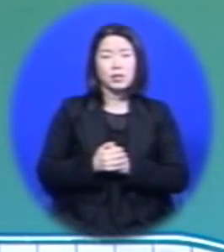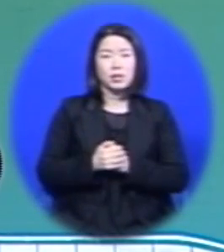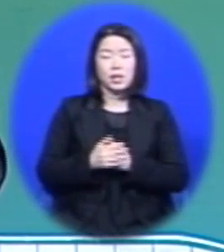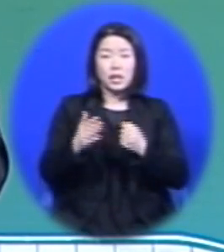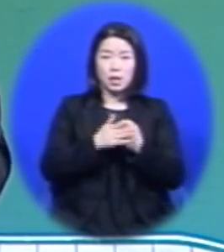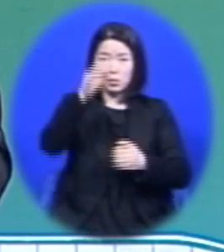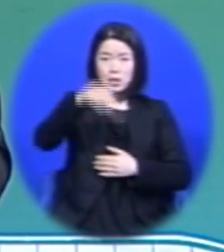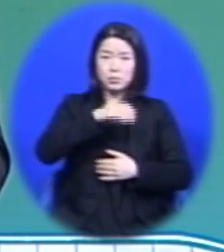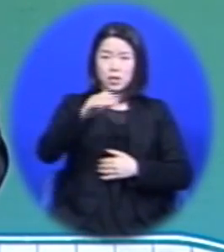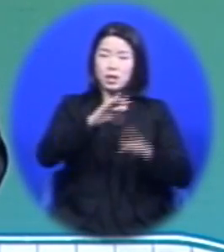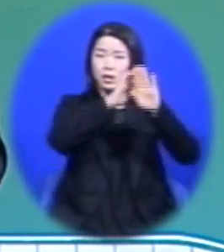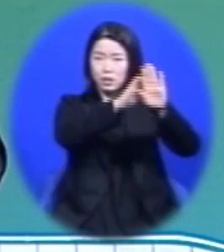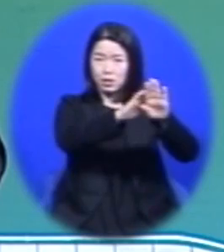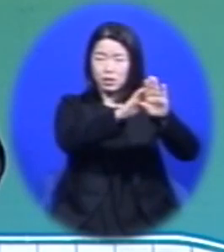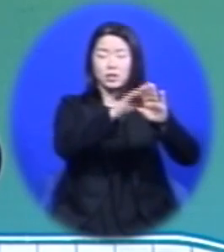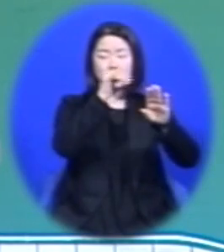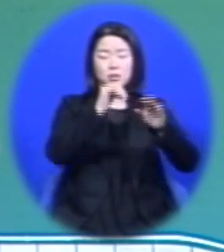그래서 십자가를 걸어놓으신 겁니다.